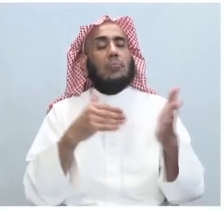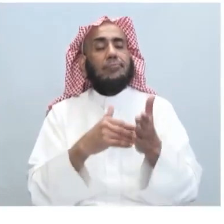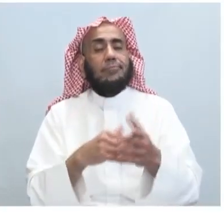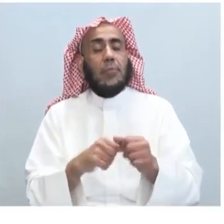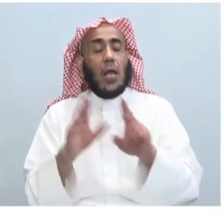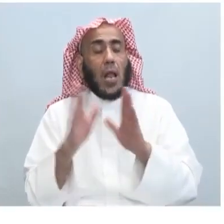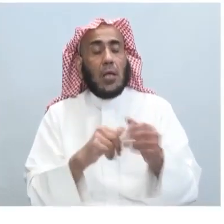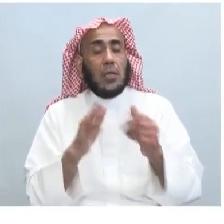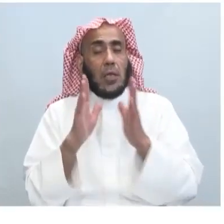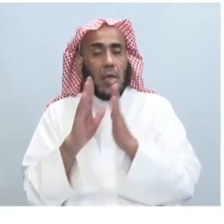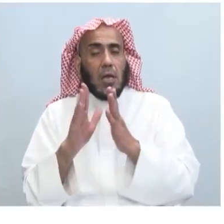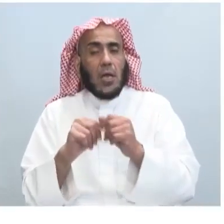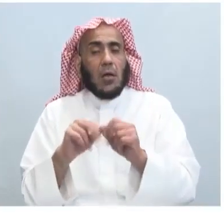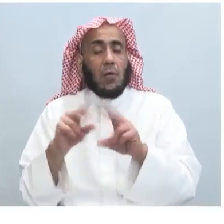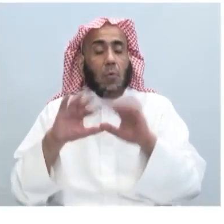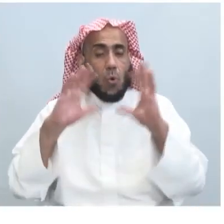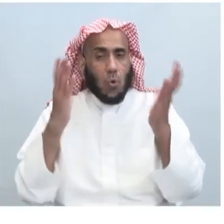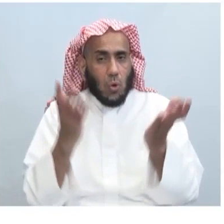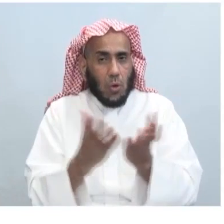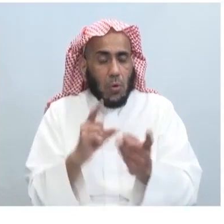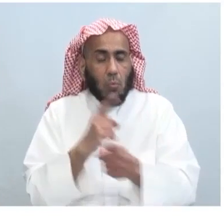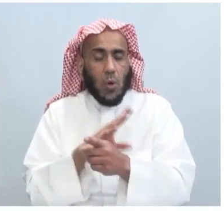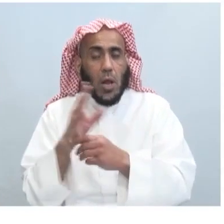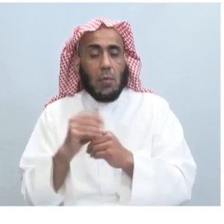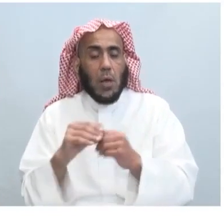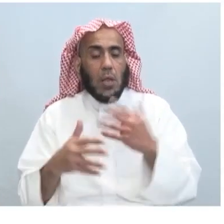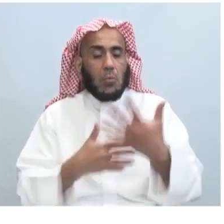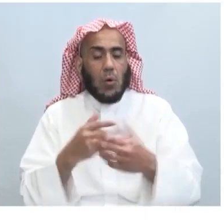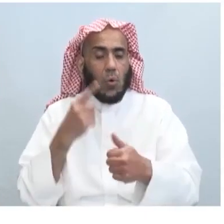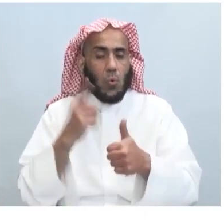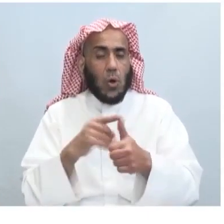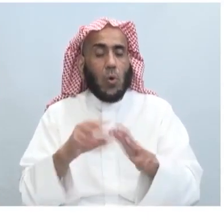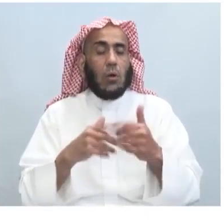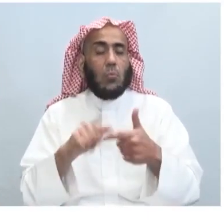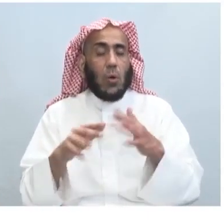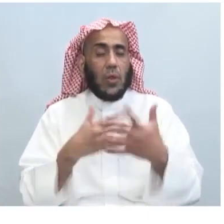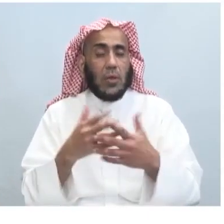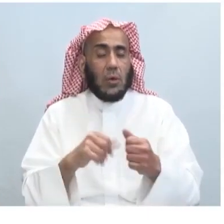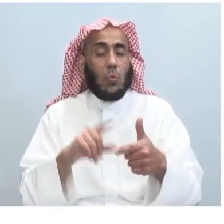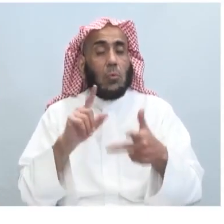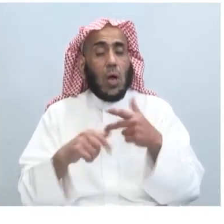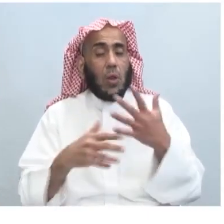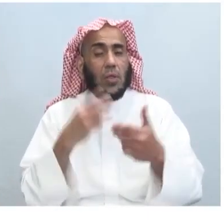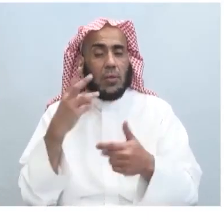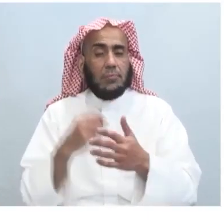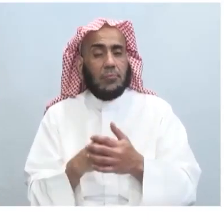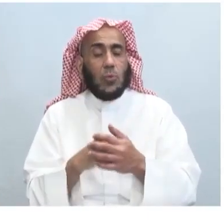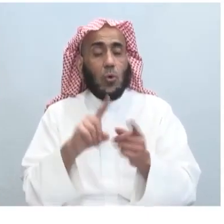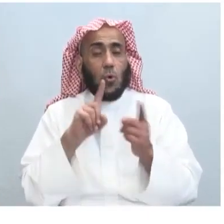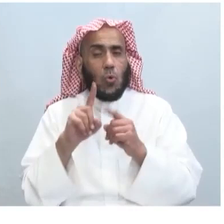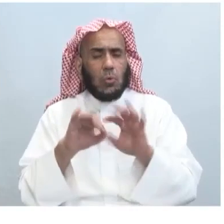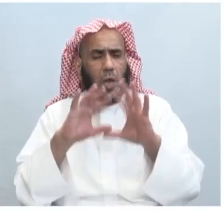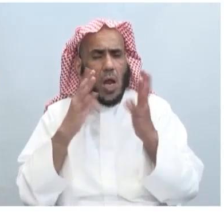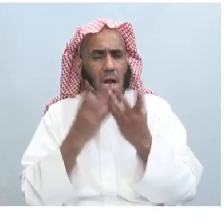الان ركز فيهم كلهم الان لاحظ هذه المحاوله الاولى المحاوله الثانيه والمحاوله الثالثه انظر